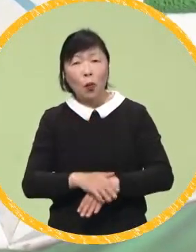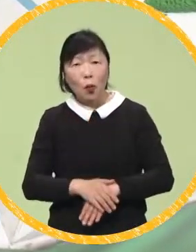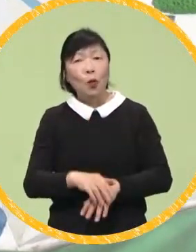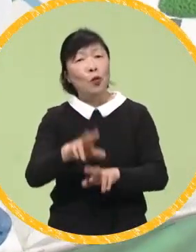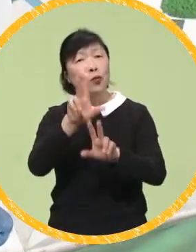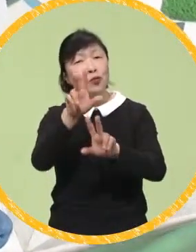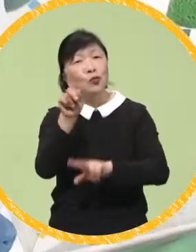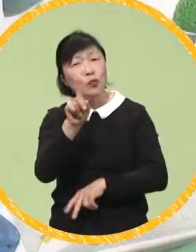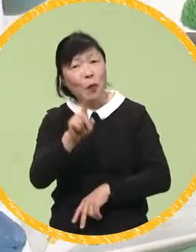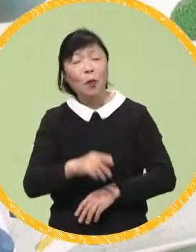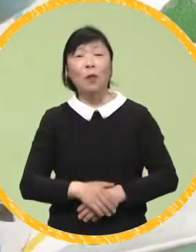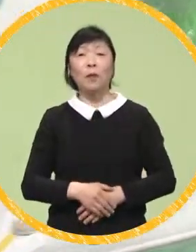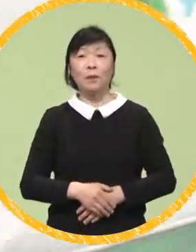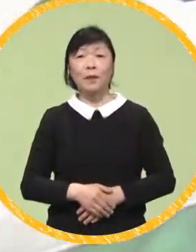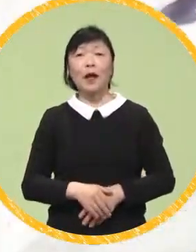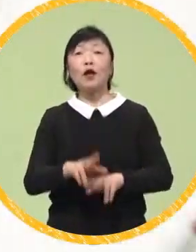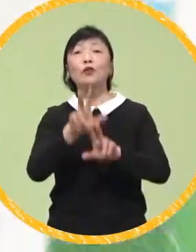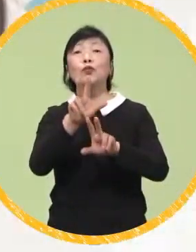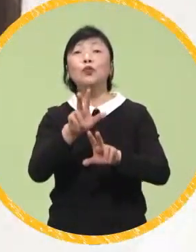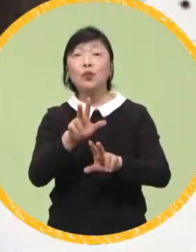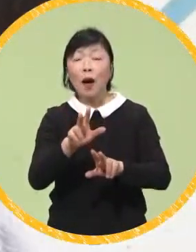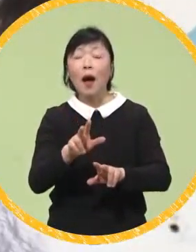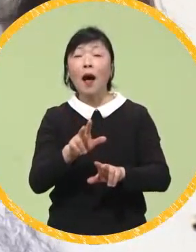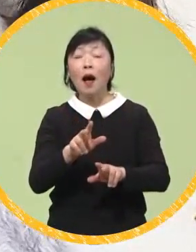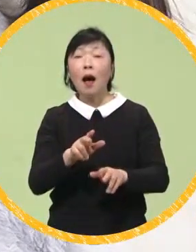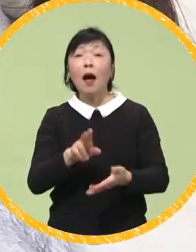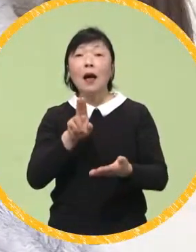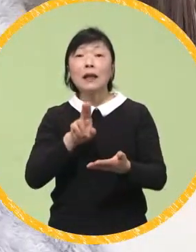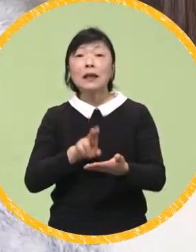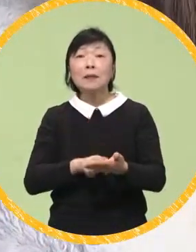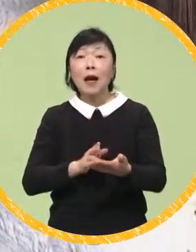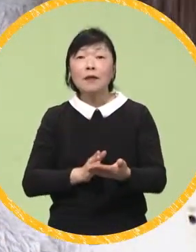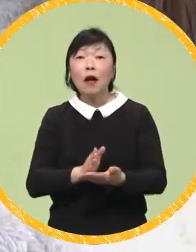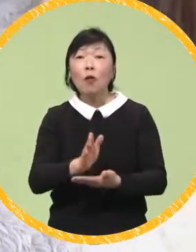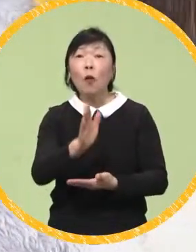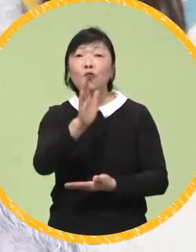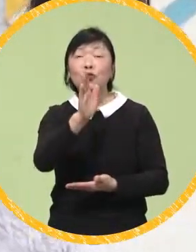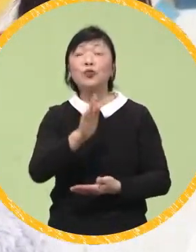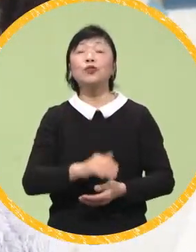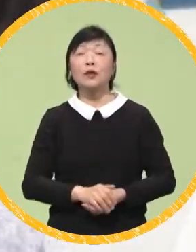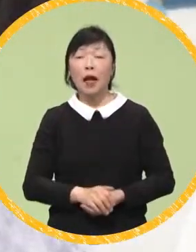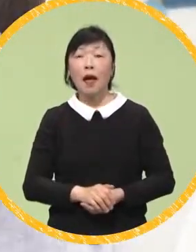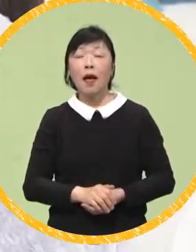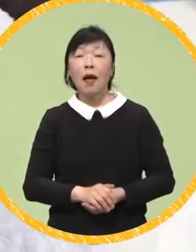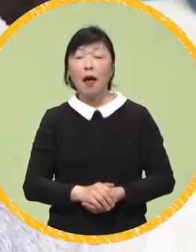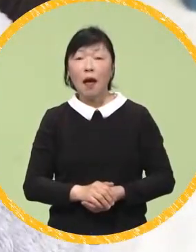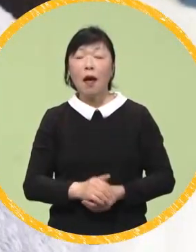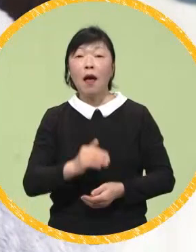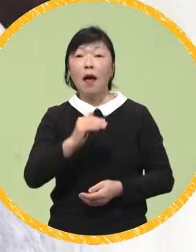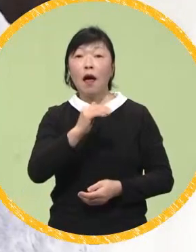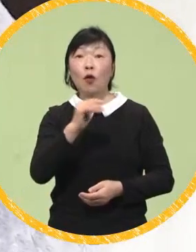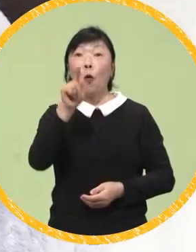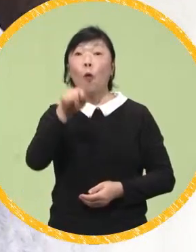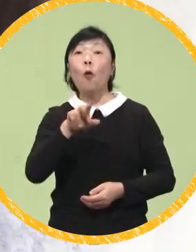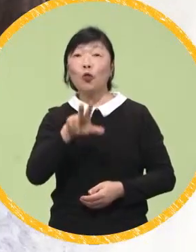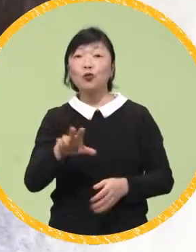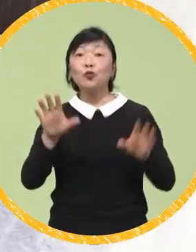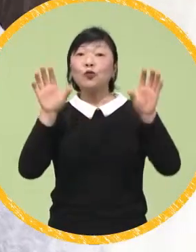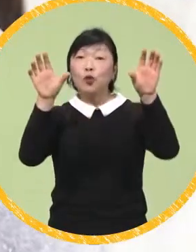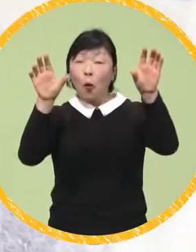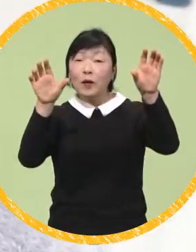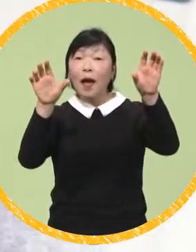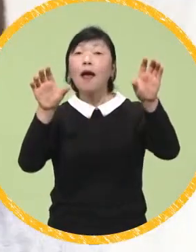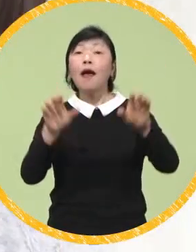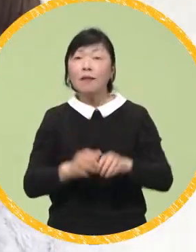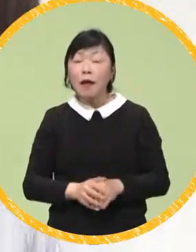ですがルール的に入れる的には決められたコースをスタートから登ってってゴールを両手で持っ登り切れたって